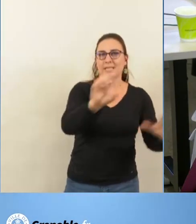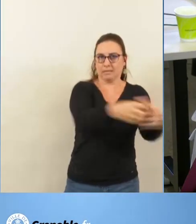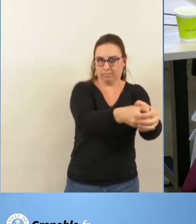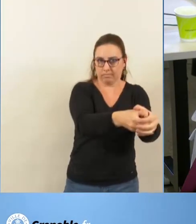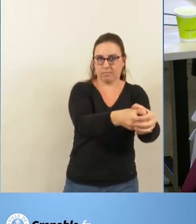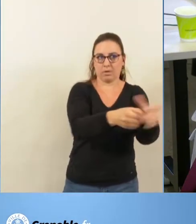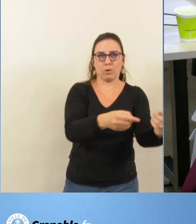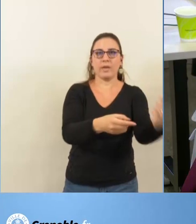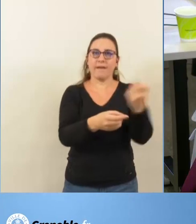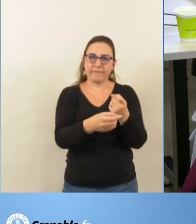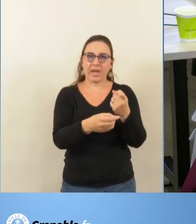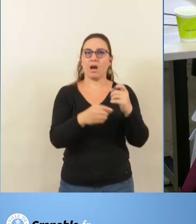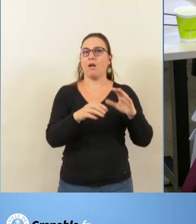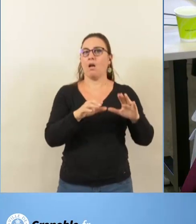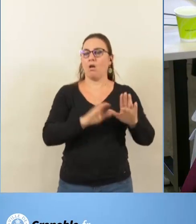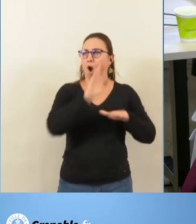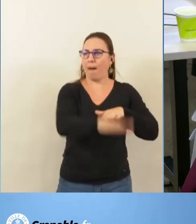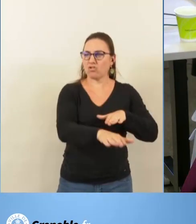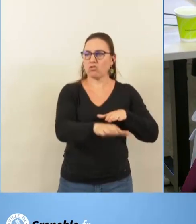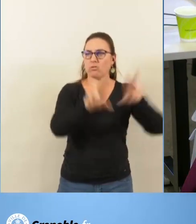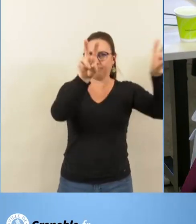quant à lui de la liste en marche